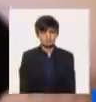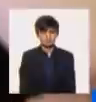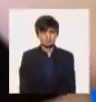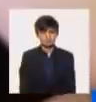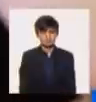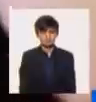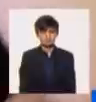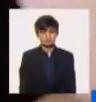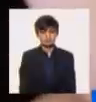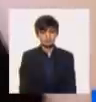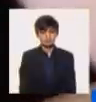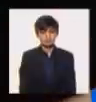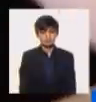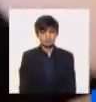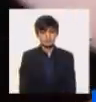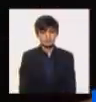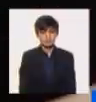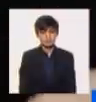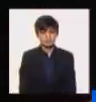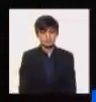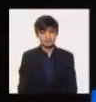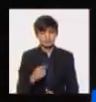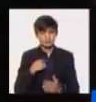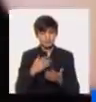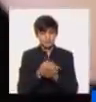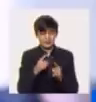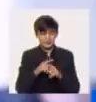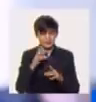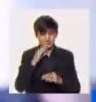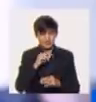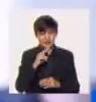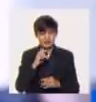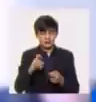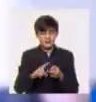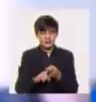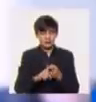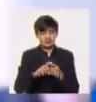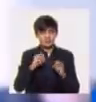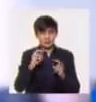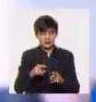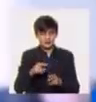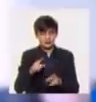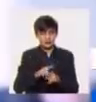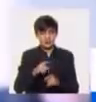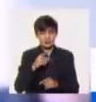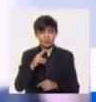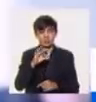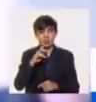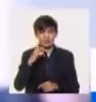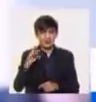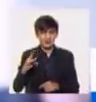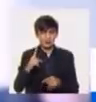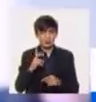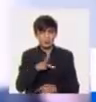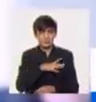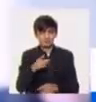образом, инактивируя данную плазму, мы лишаем ее возможности передать какие-либо инфекционные агенты. Кроме того, доноры всячески